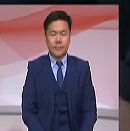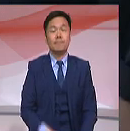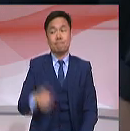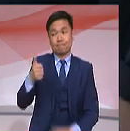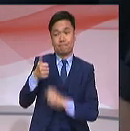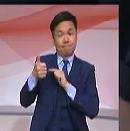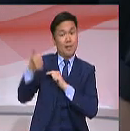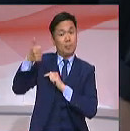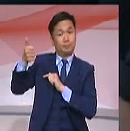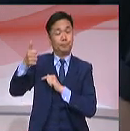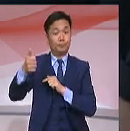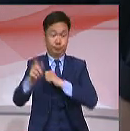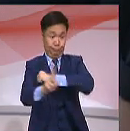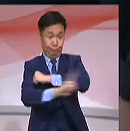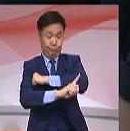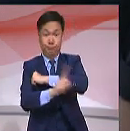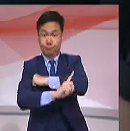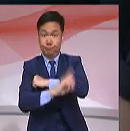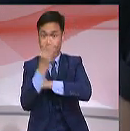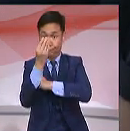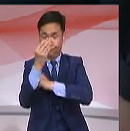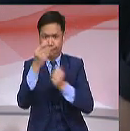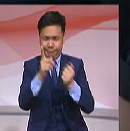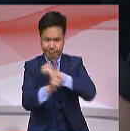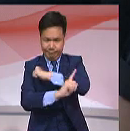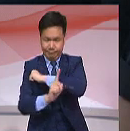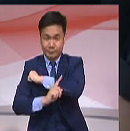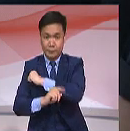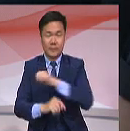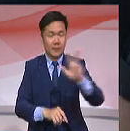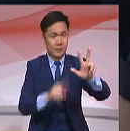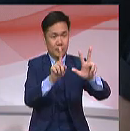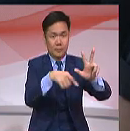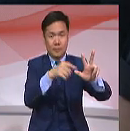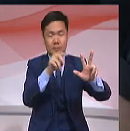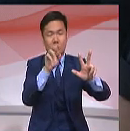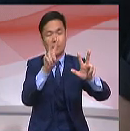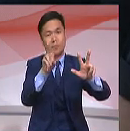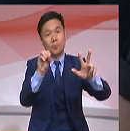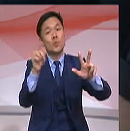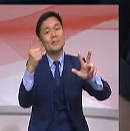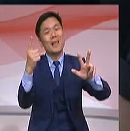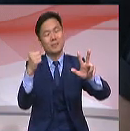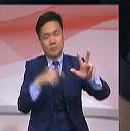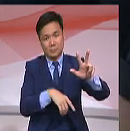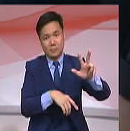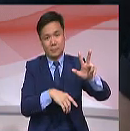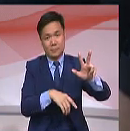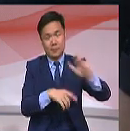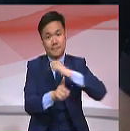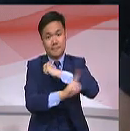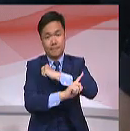Kita telah mengeluarkan saman untuk kenderaan persendirian sebanyak 3,211.